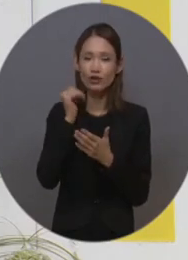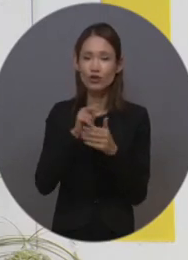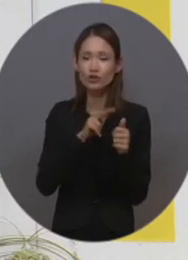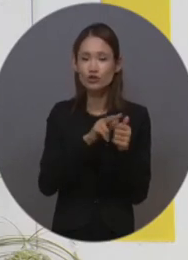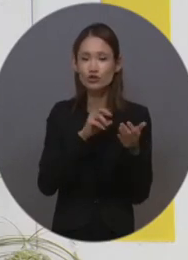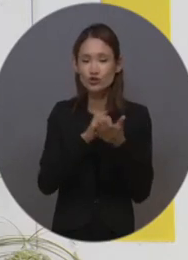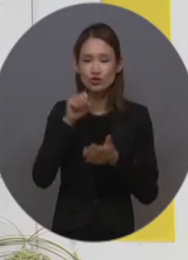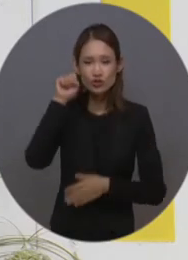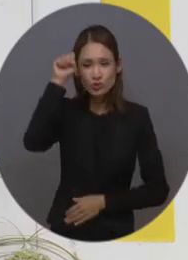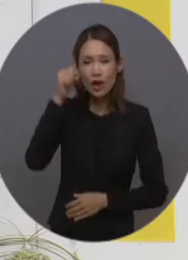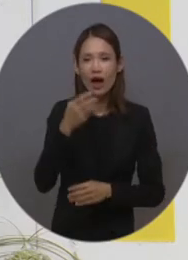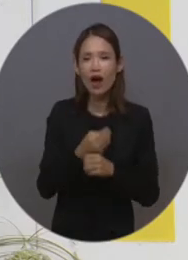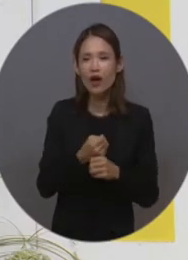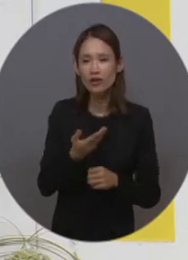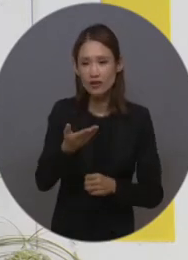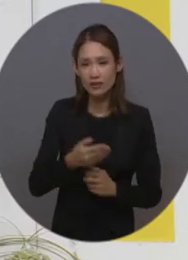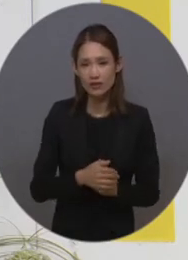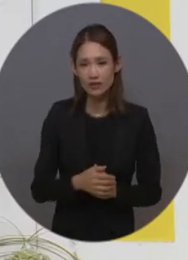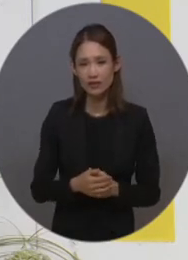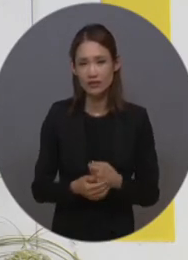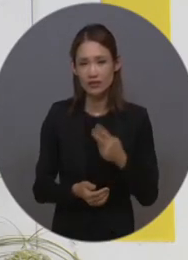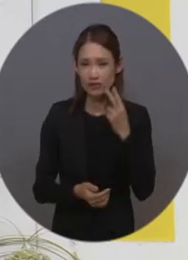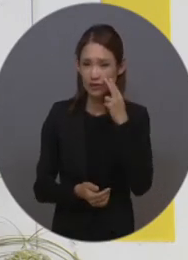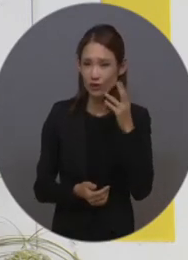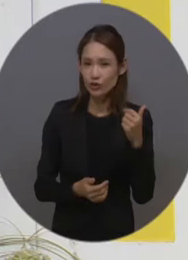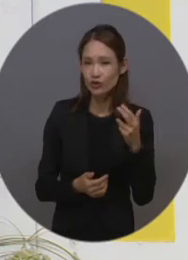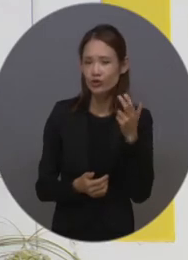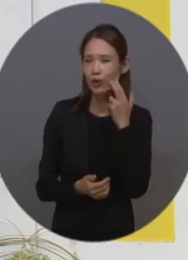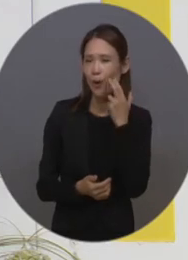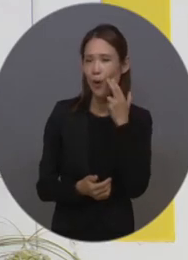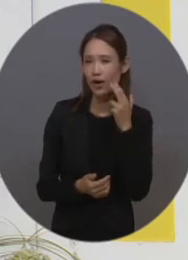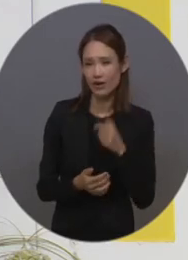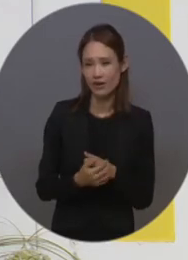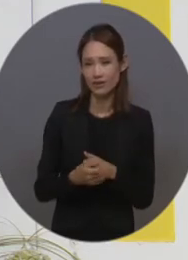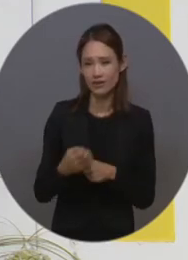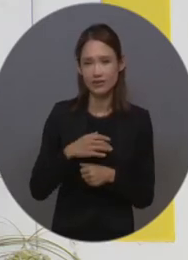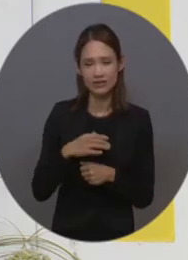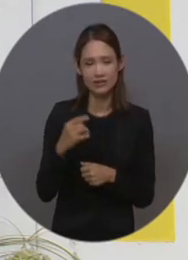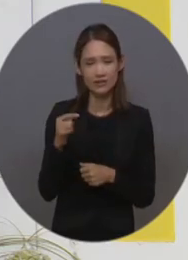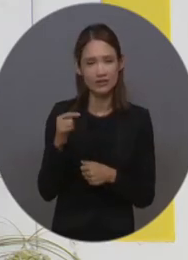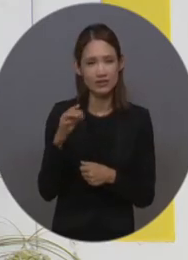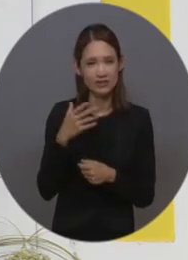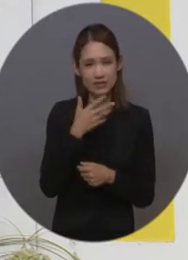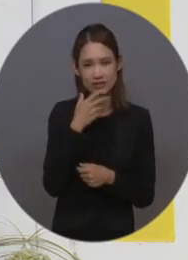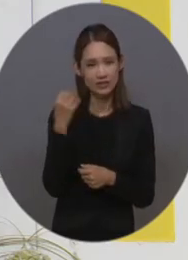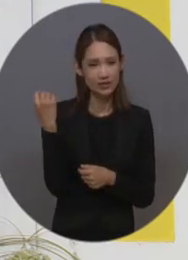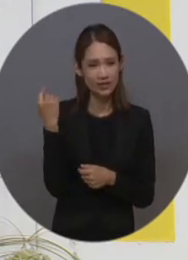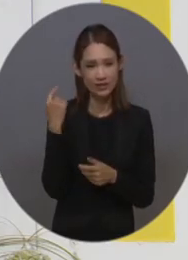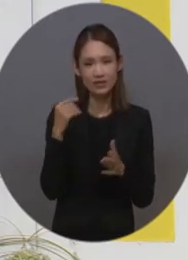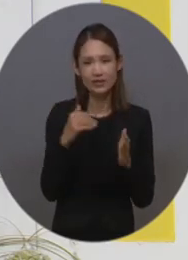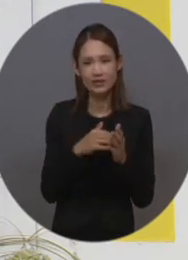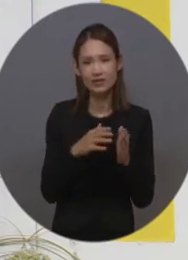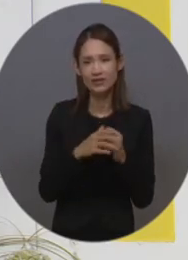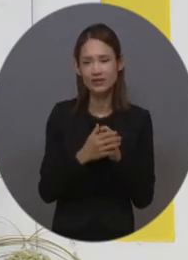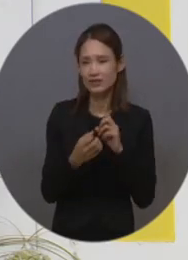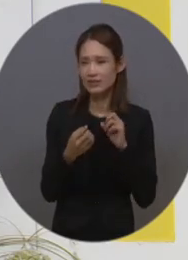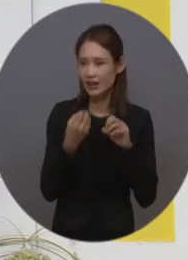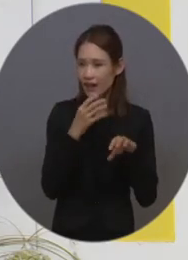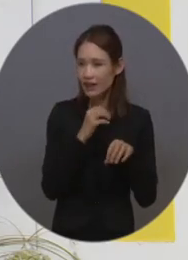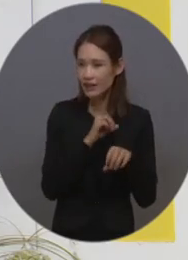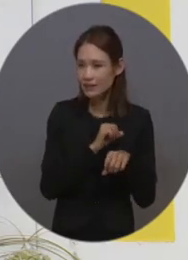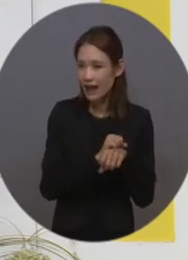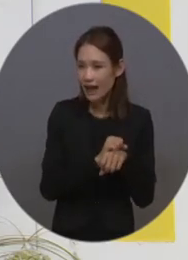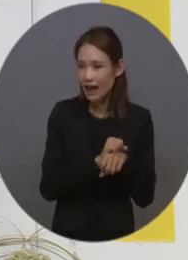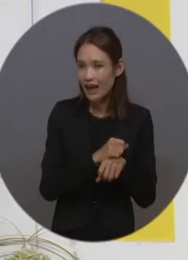겁니까? 이러시는 거예요. 그럼 미국 분들은 뭐 그런 농담을 하죠. 네. 저는 이제 그런 거를 듣고 제가 아 이거 대답을 잘해야